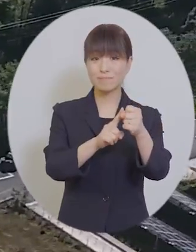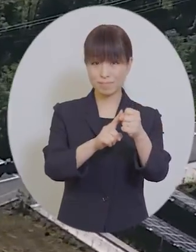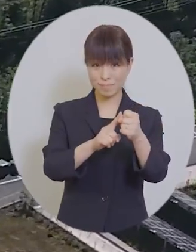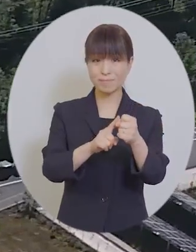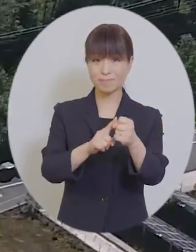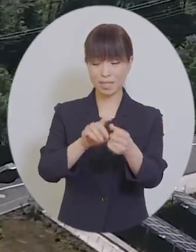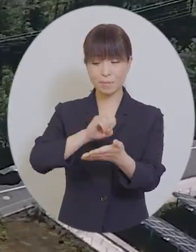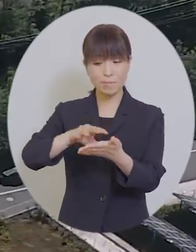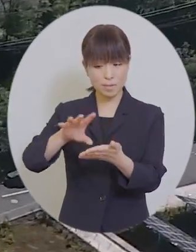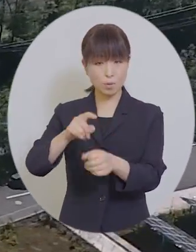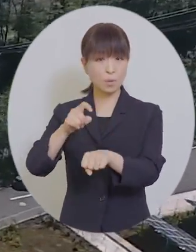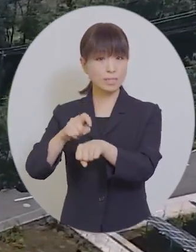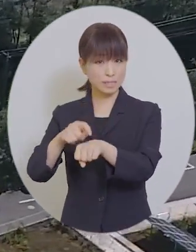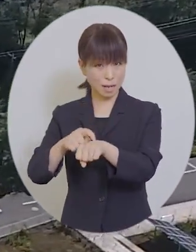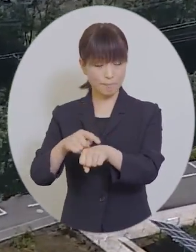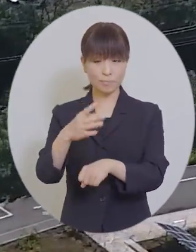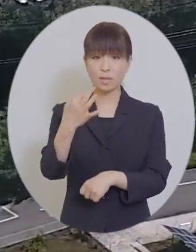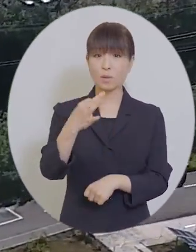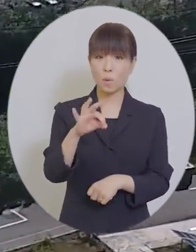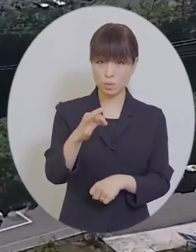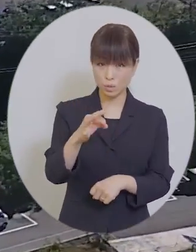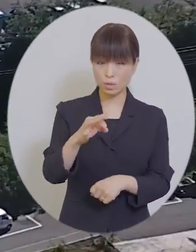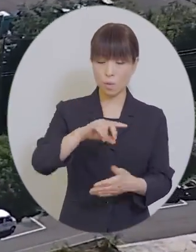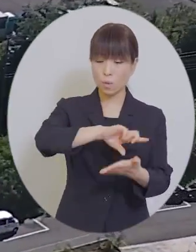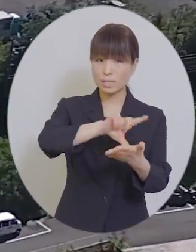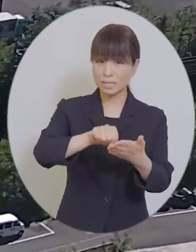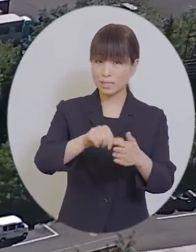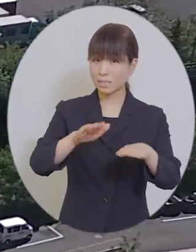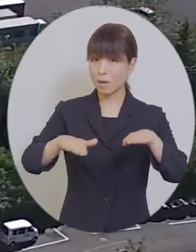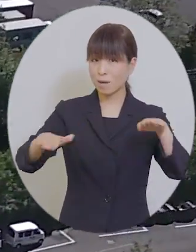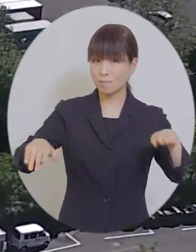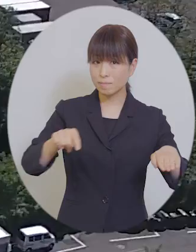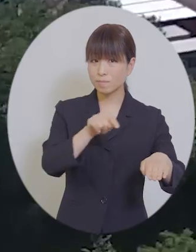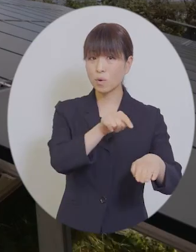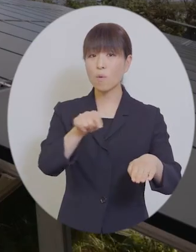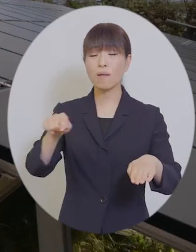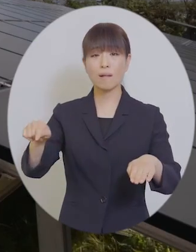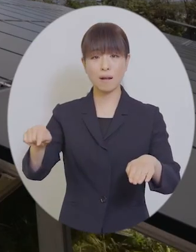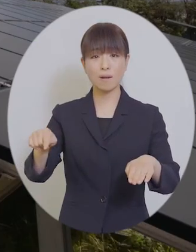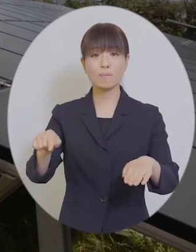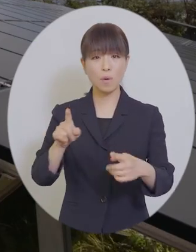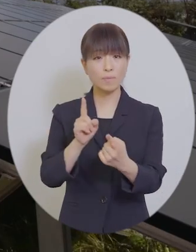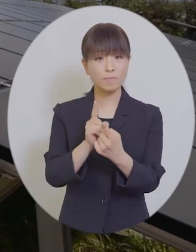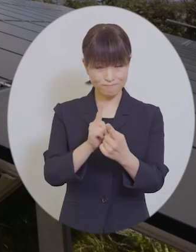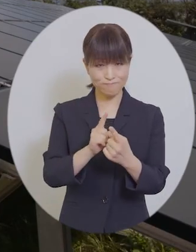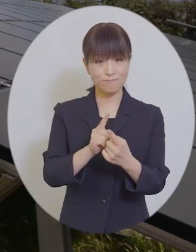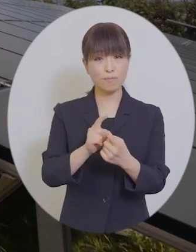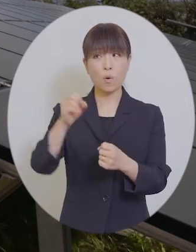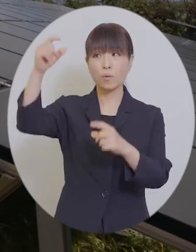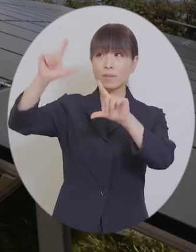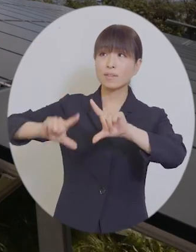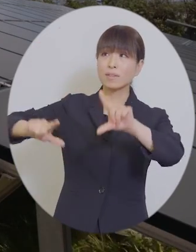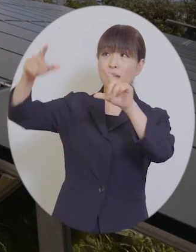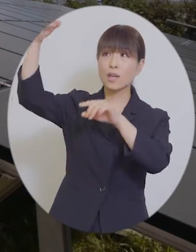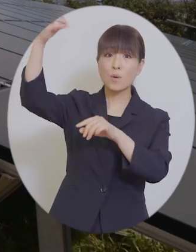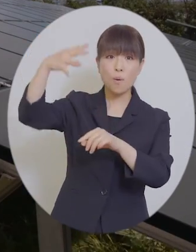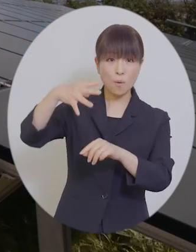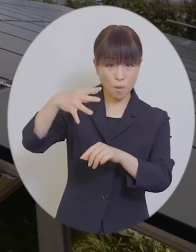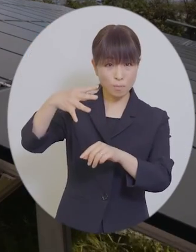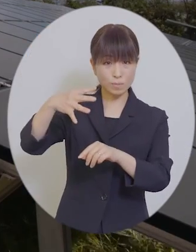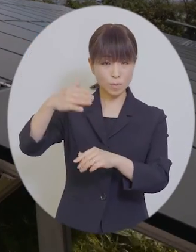時間的変動やコスト、地域的な偏りなど太陽光、風